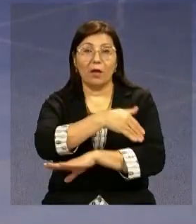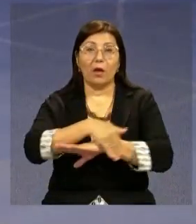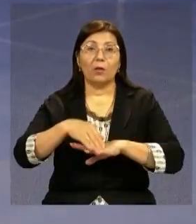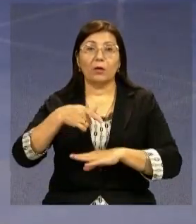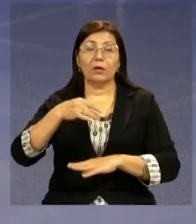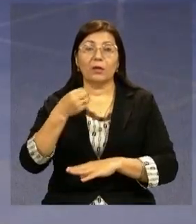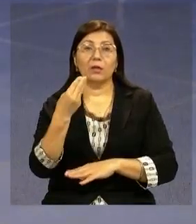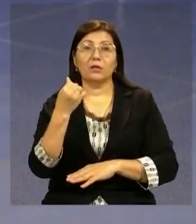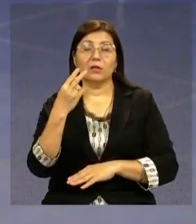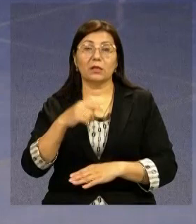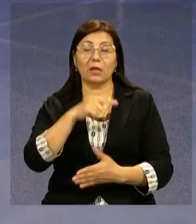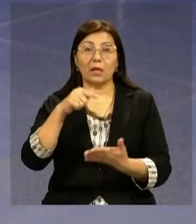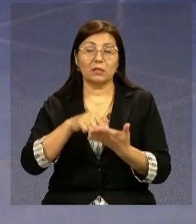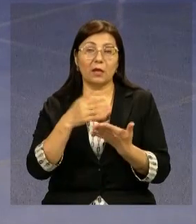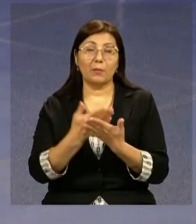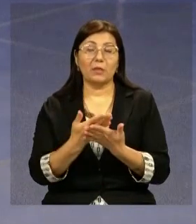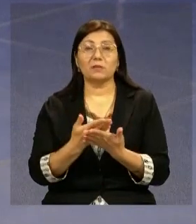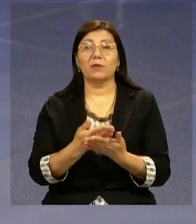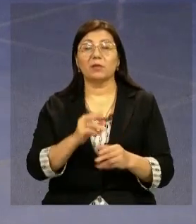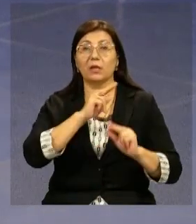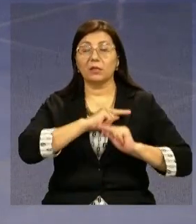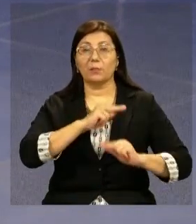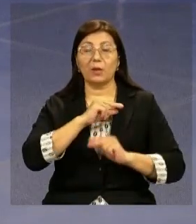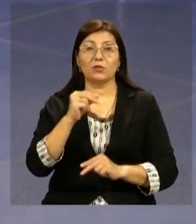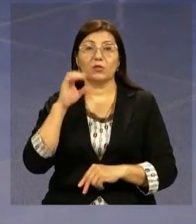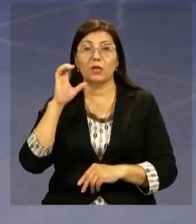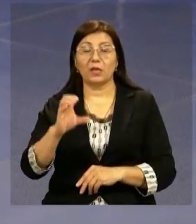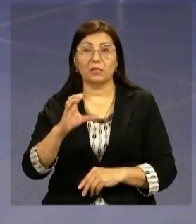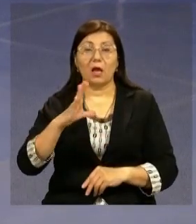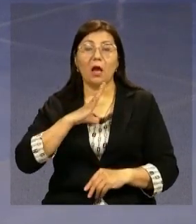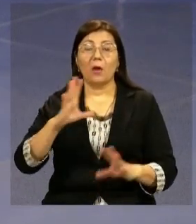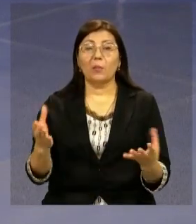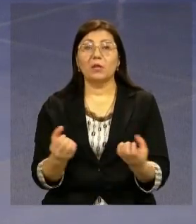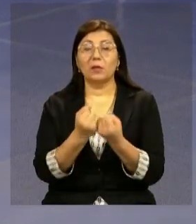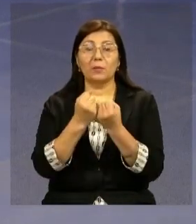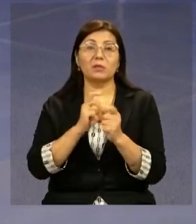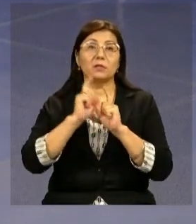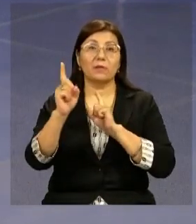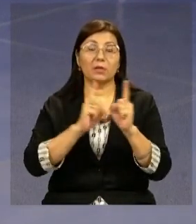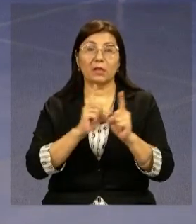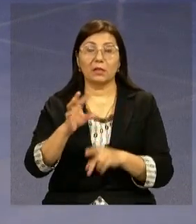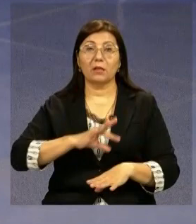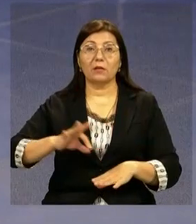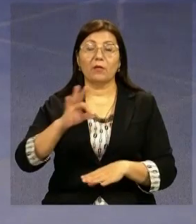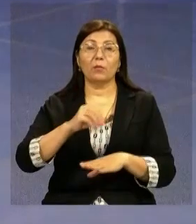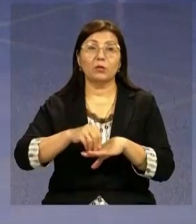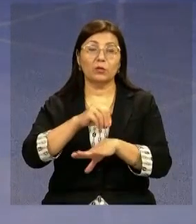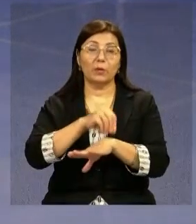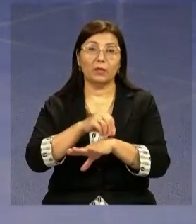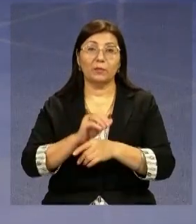Гришина. Основные вопросы ликвидации последствий чрезвычайной ситуации были обсуждены на совещании в областном акимате.